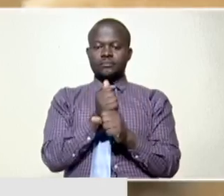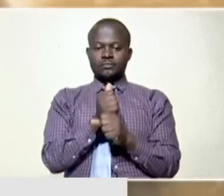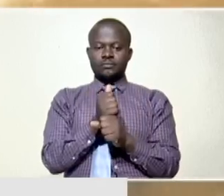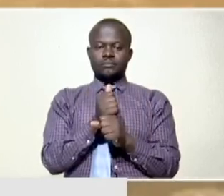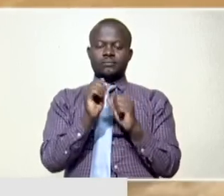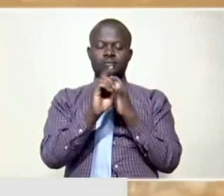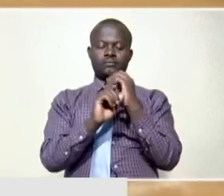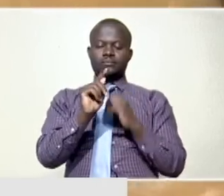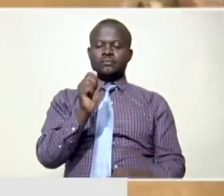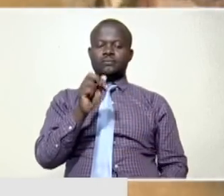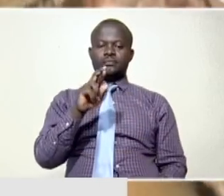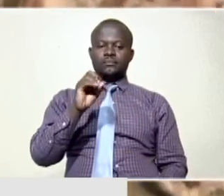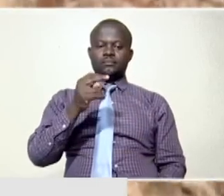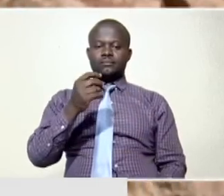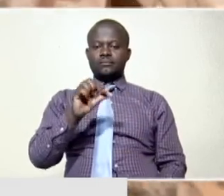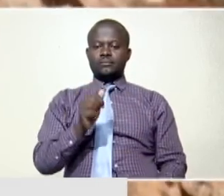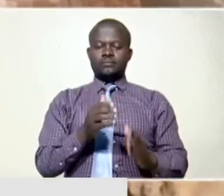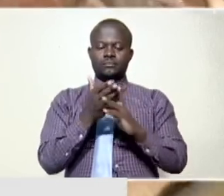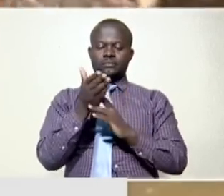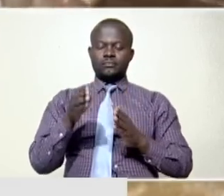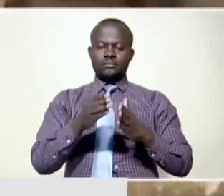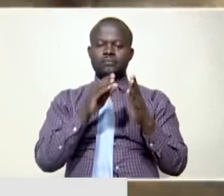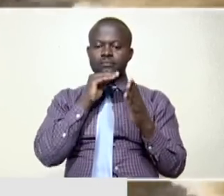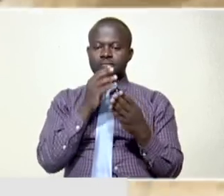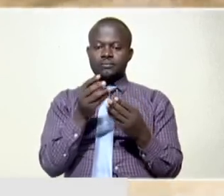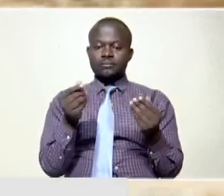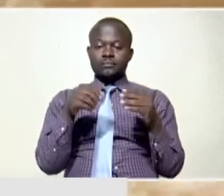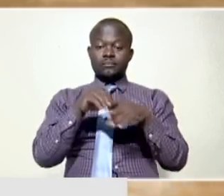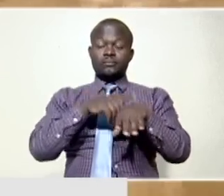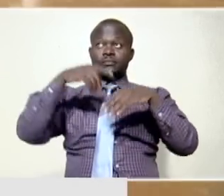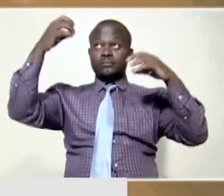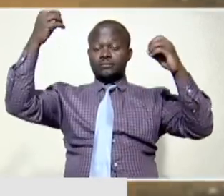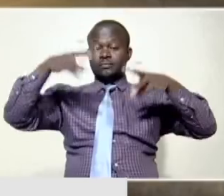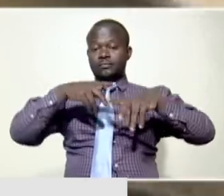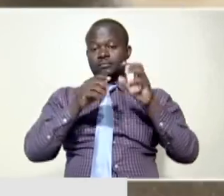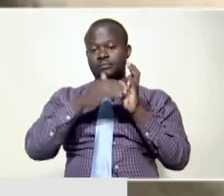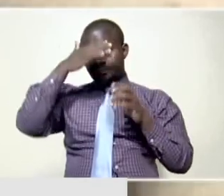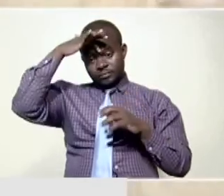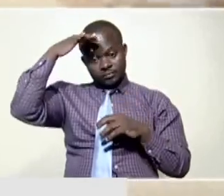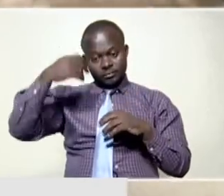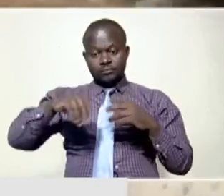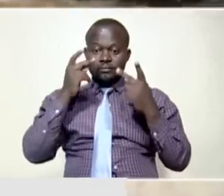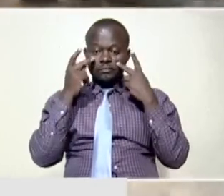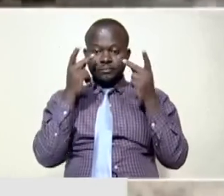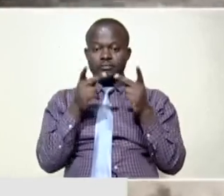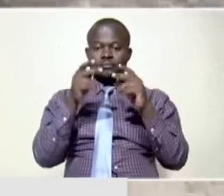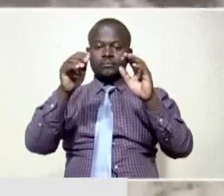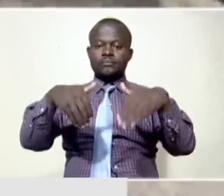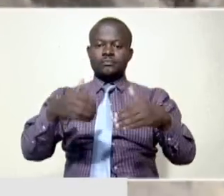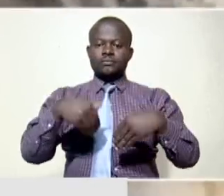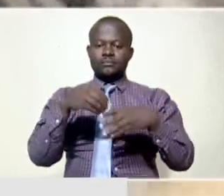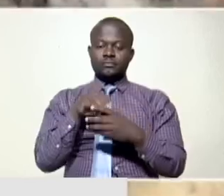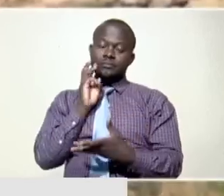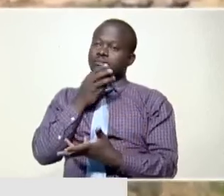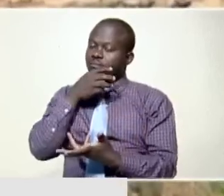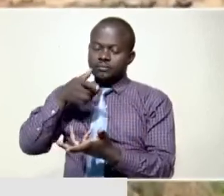Akarere ka Karongi kanyuramo imigezi myinshi harimo n'itagikama mu gihe cy'impeshyi, ariko biragoye muri iyi mpeshyi kubona ahantu abahinzi bahinga buhira